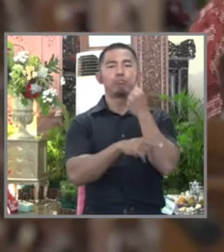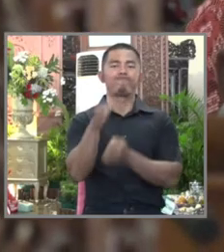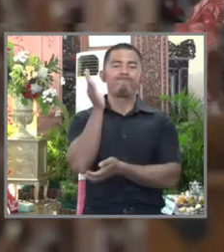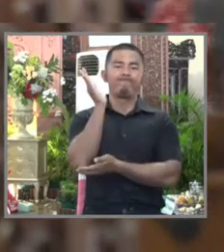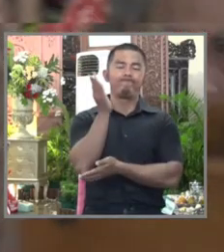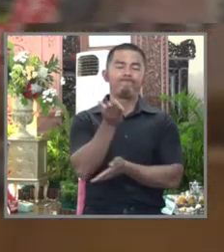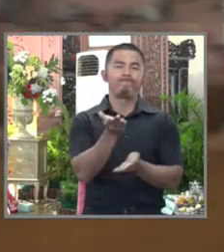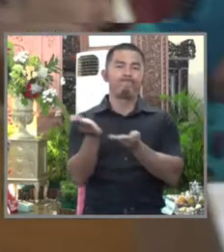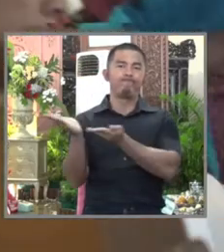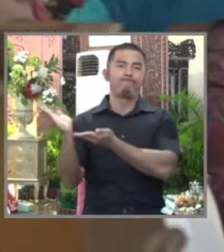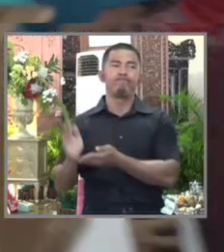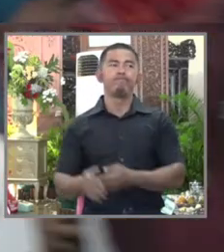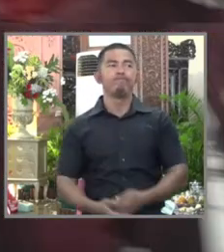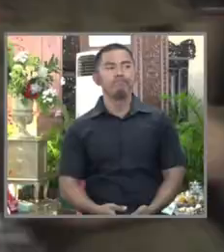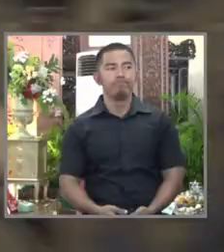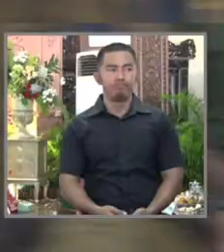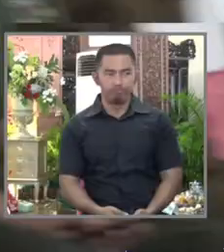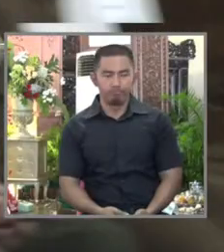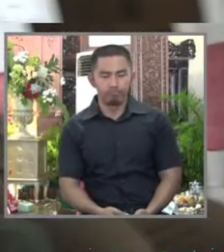hai hai